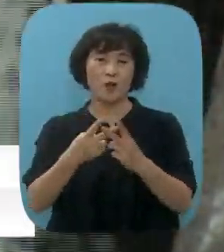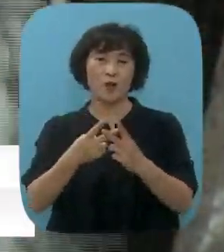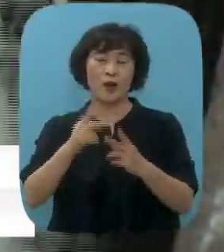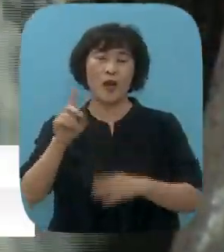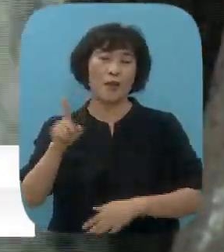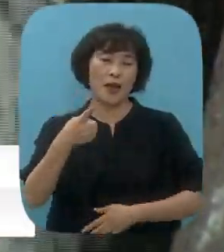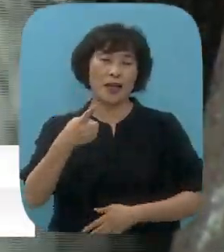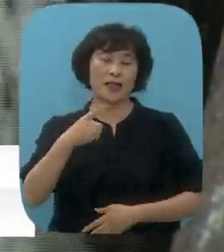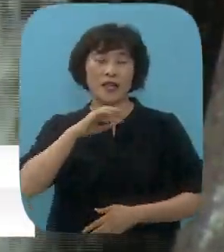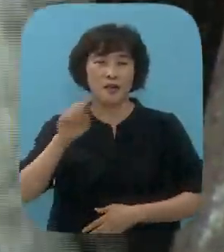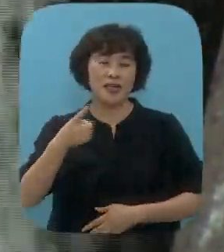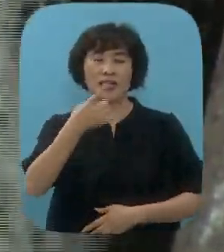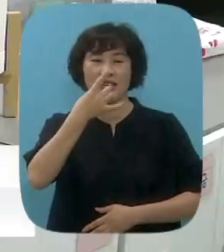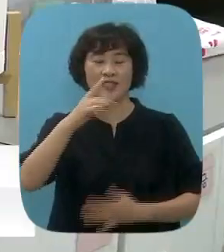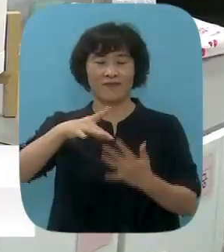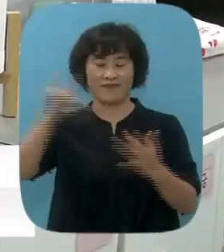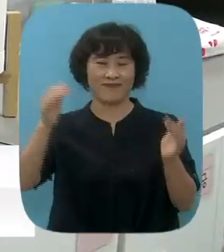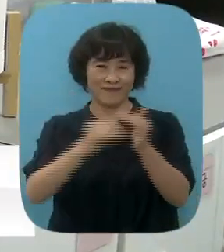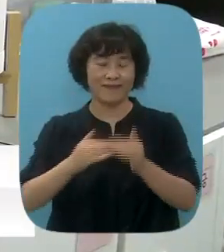백세미 등이 각각 수상했습니다.